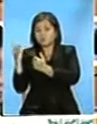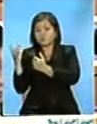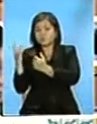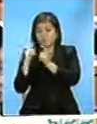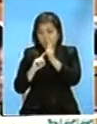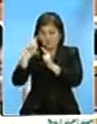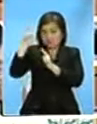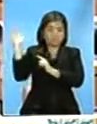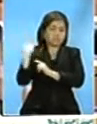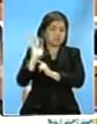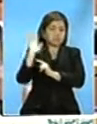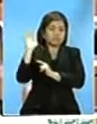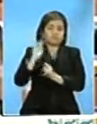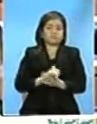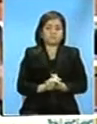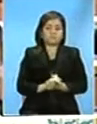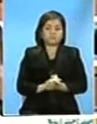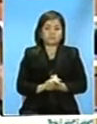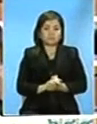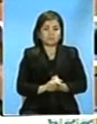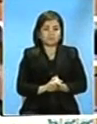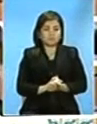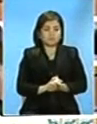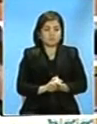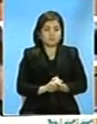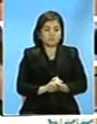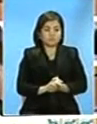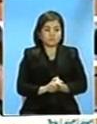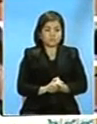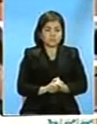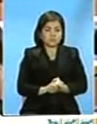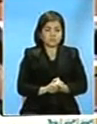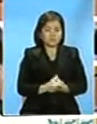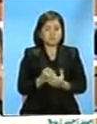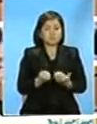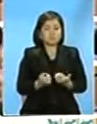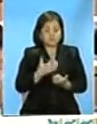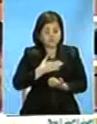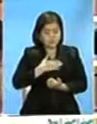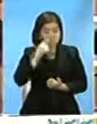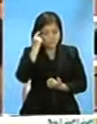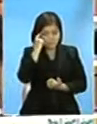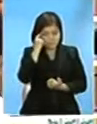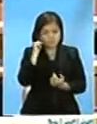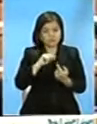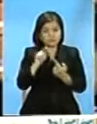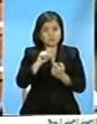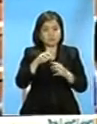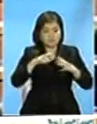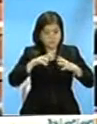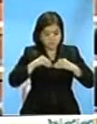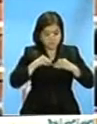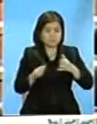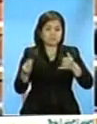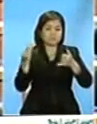ทางการเมืองมาก่อนดังนั้นผมจึงอยากกราบเรียนท่านประธานว่าผมจึงเห็นว่าถ้าเรายอมให้สว.